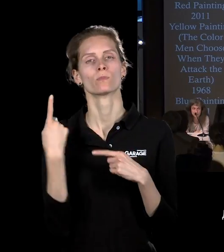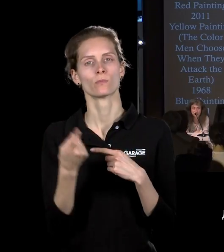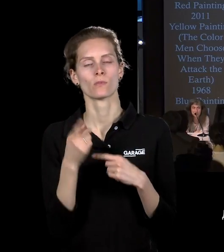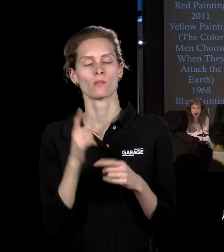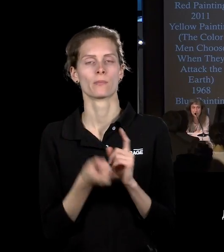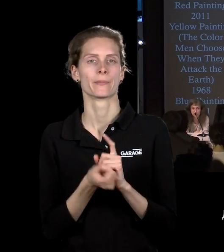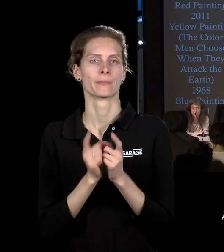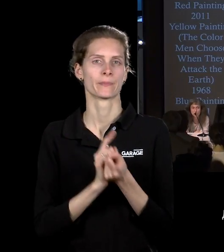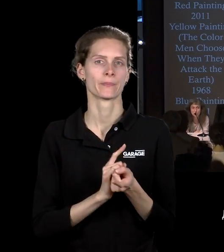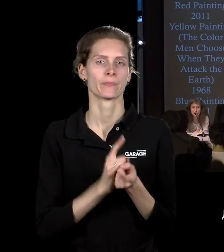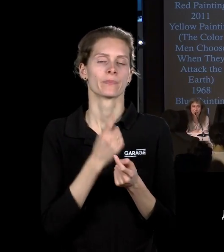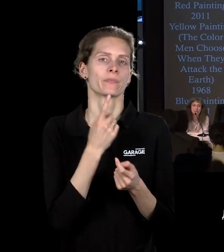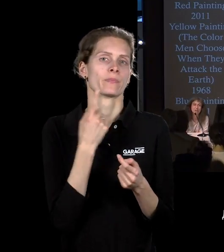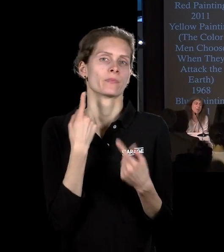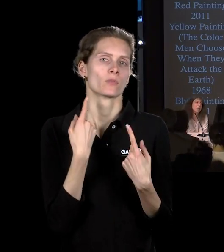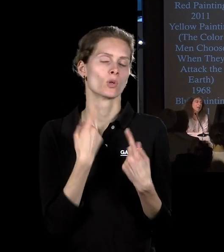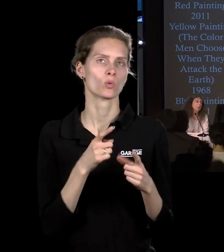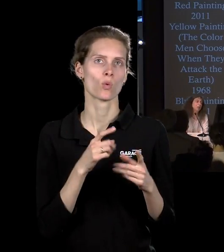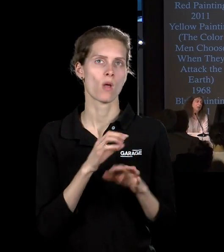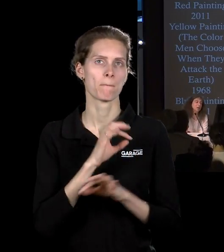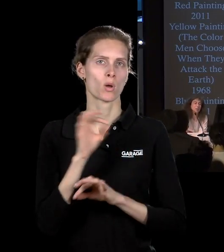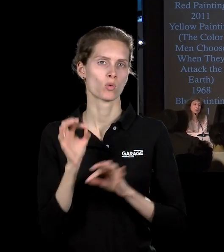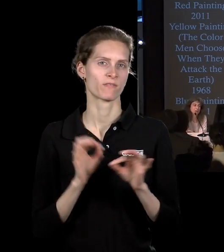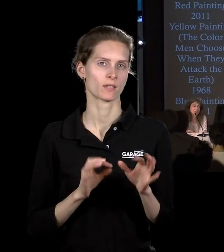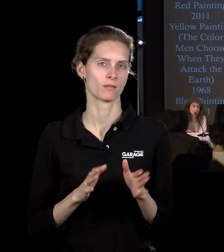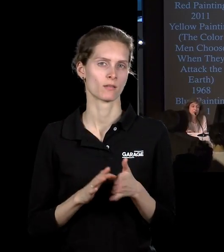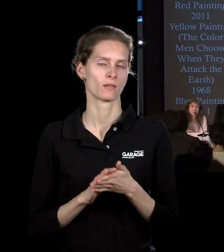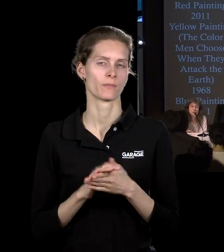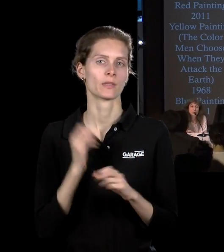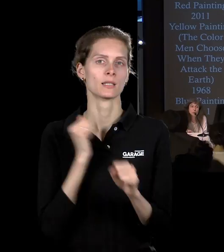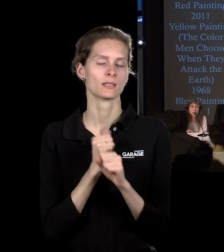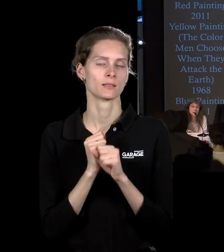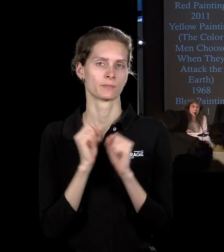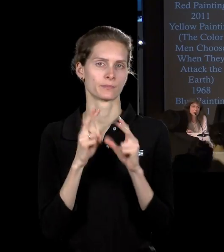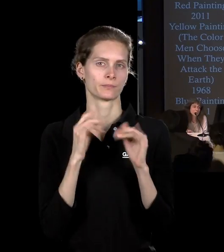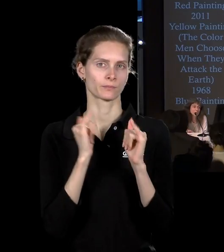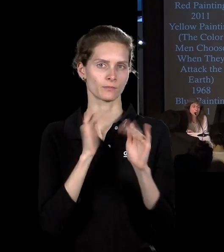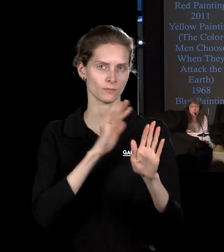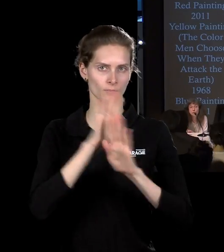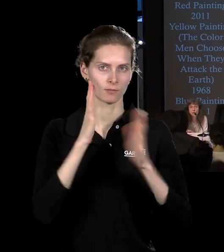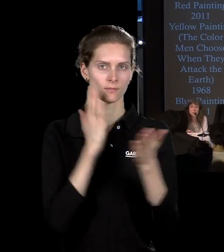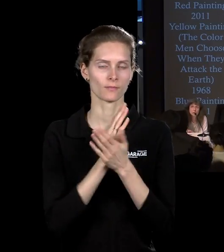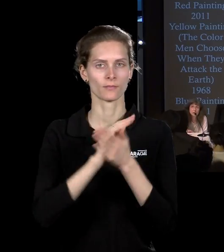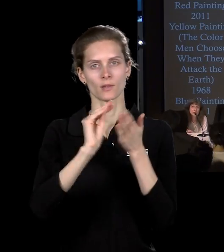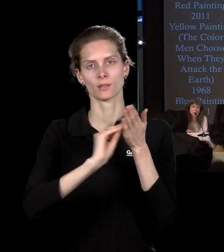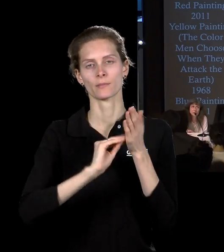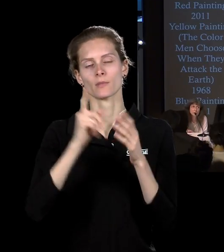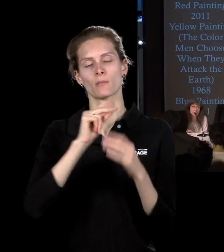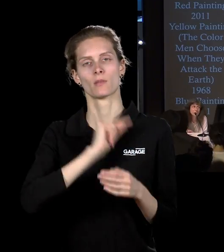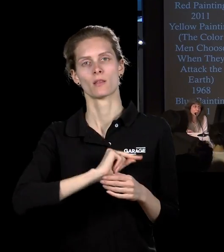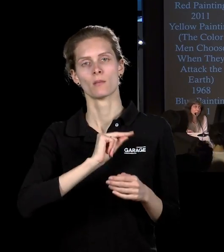самостоятельное, в абсолютно другое произведение, были сделаны специально для выставки, там тоже есть надписи, на одной работе